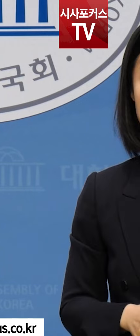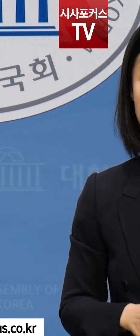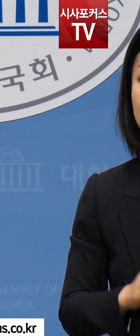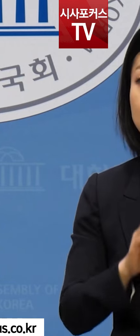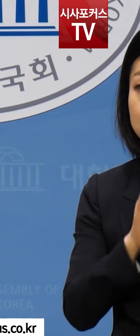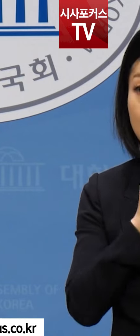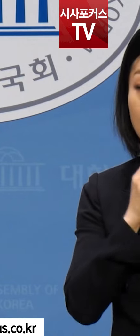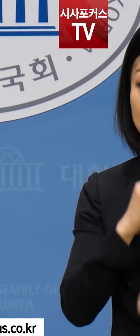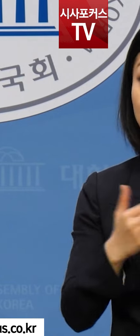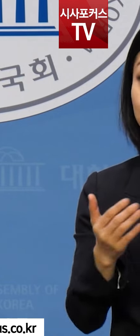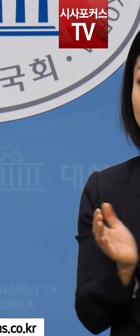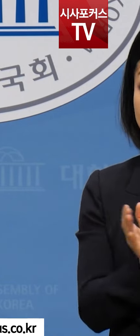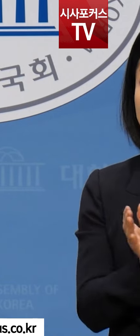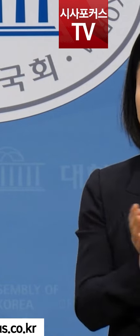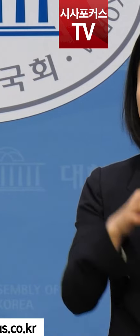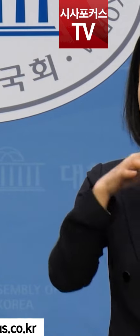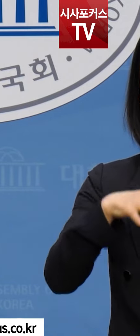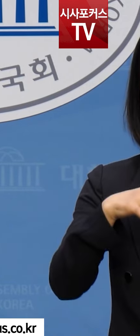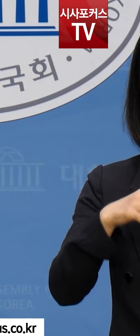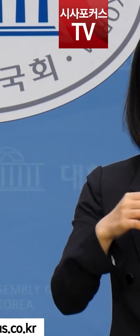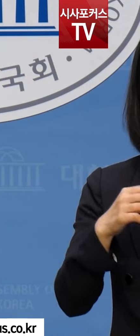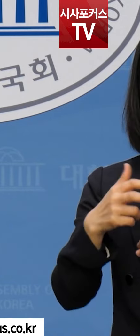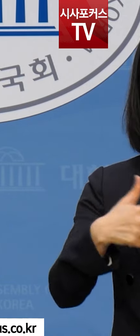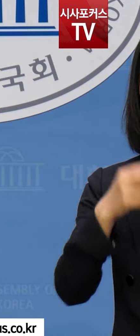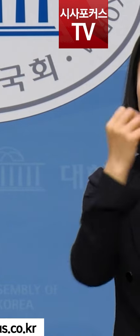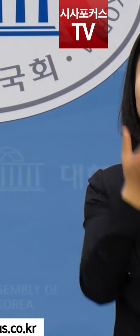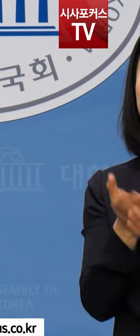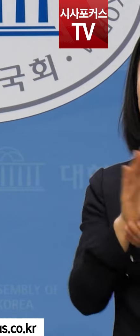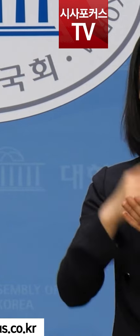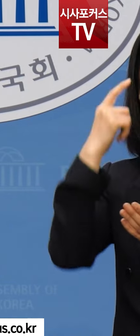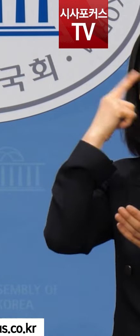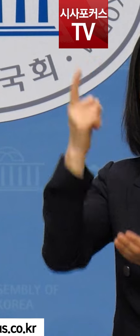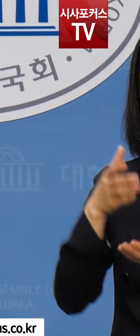바로 민주당의 올바른 의료 개혁의 안입니다.